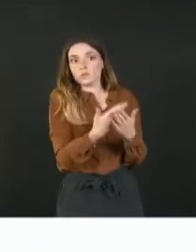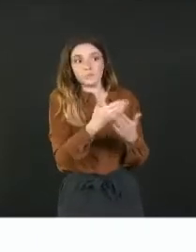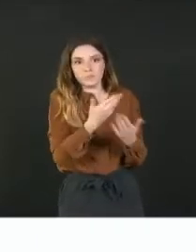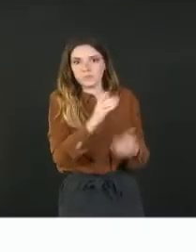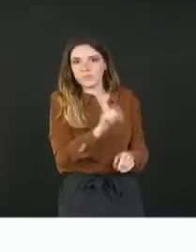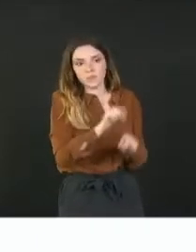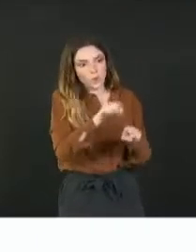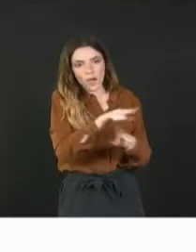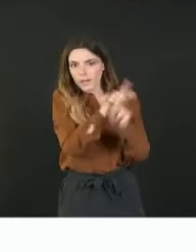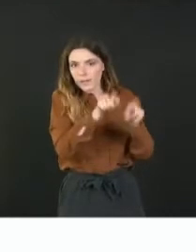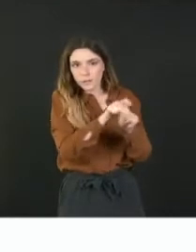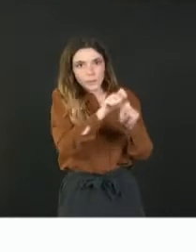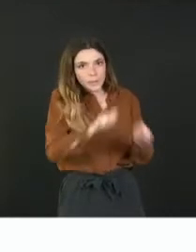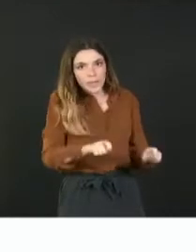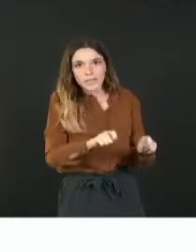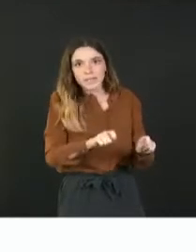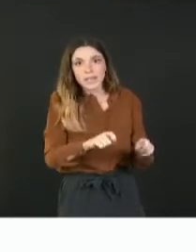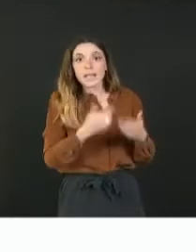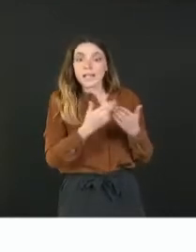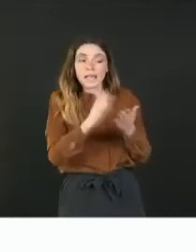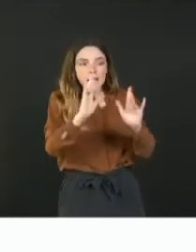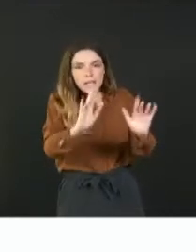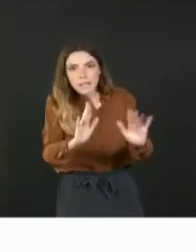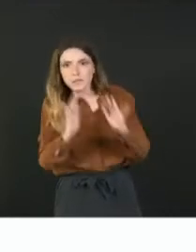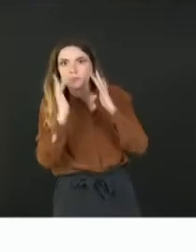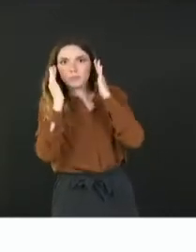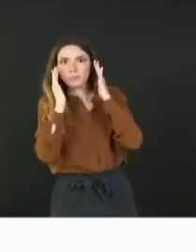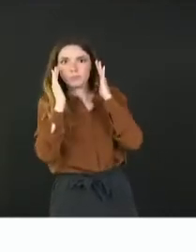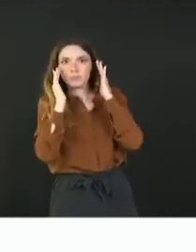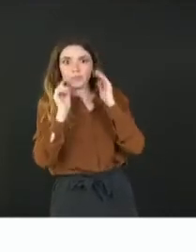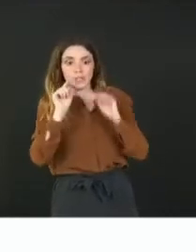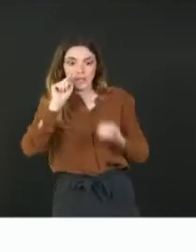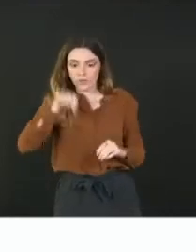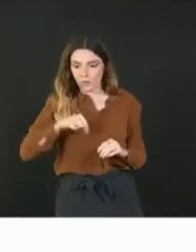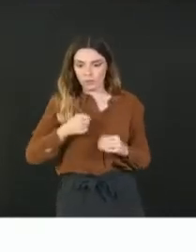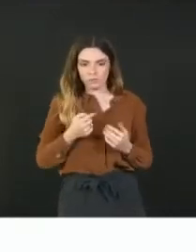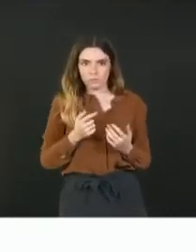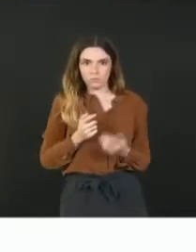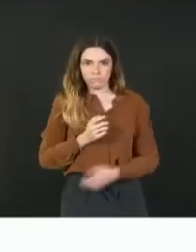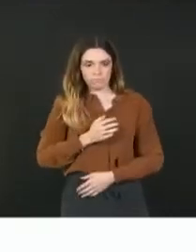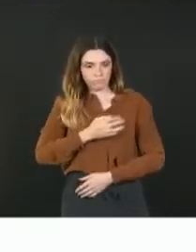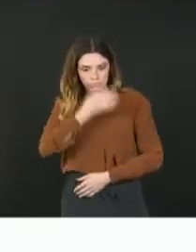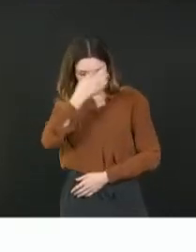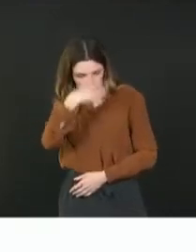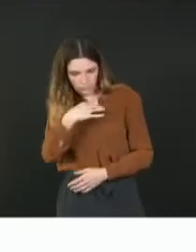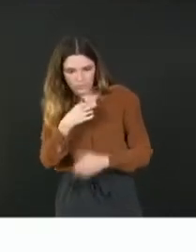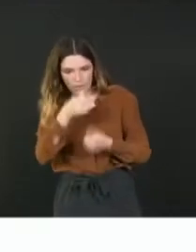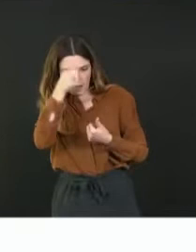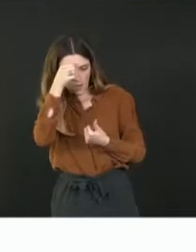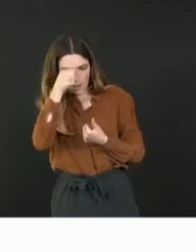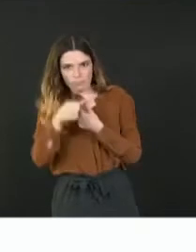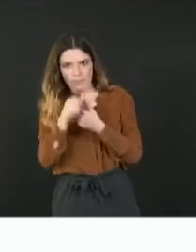il faut la respecter et il faut vraiment s'en inspirer. Donc, il faut devenir vivante comme elle et ne pas oublier qu'on est d'abord